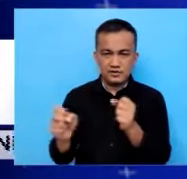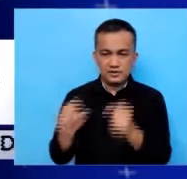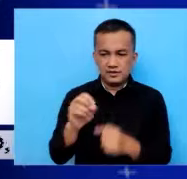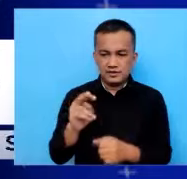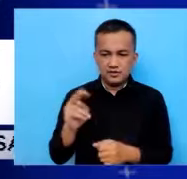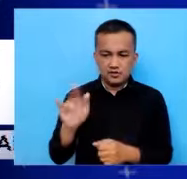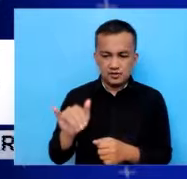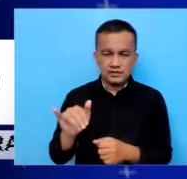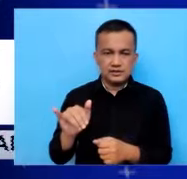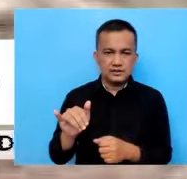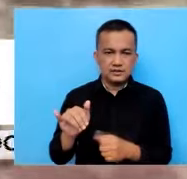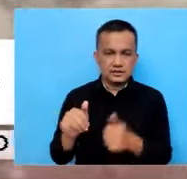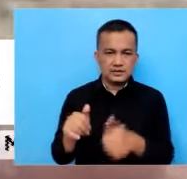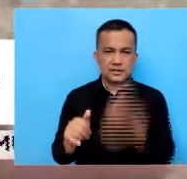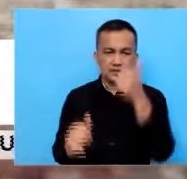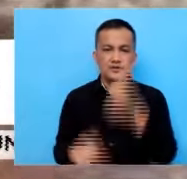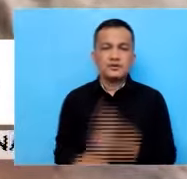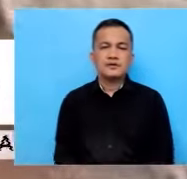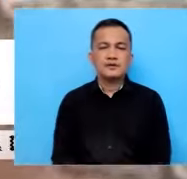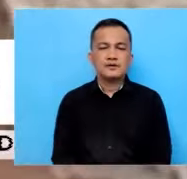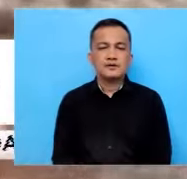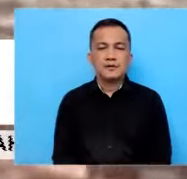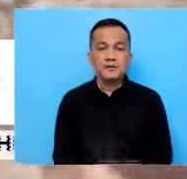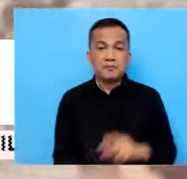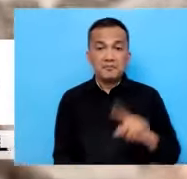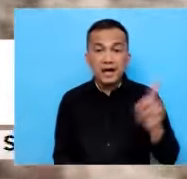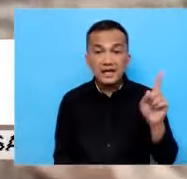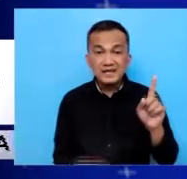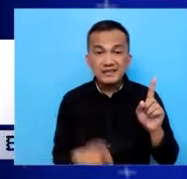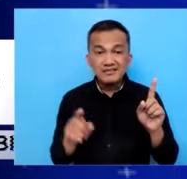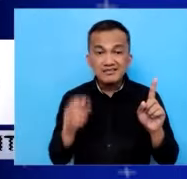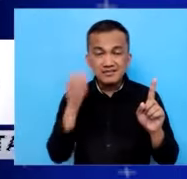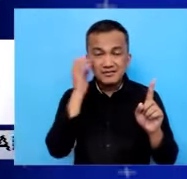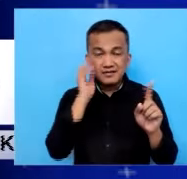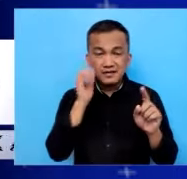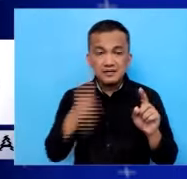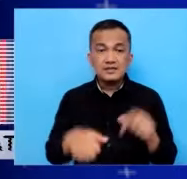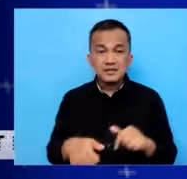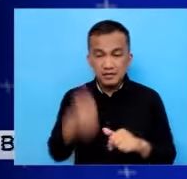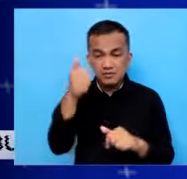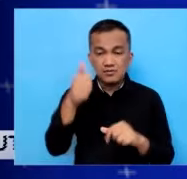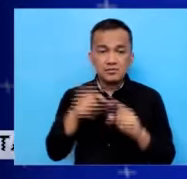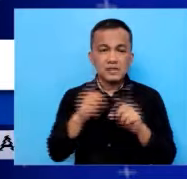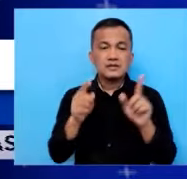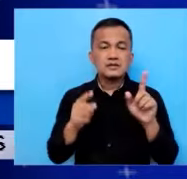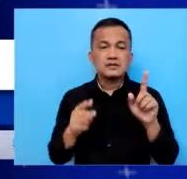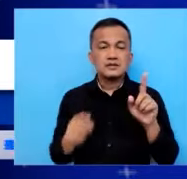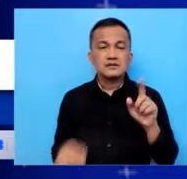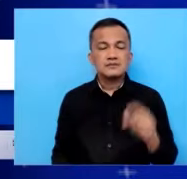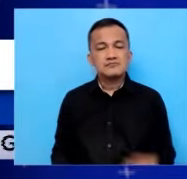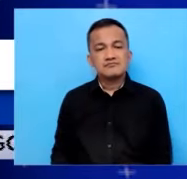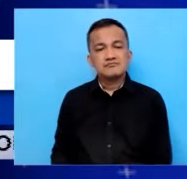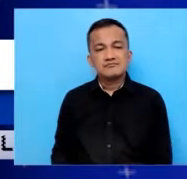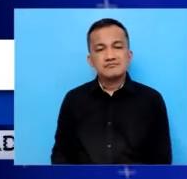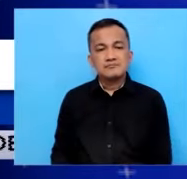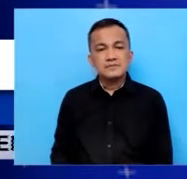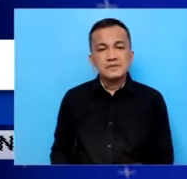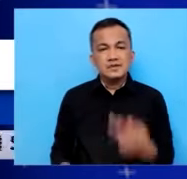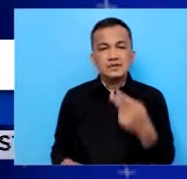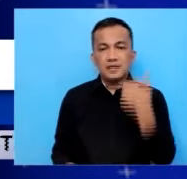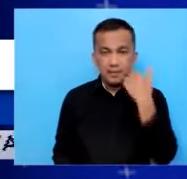at nanalo na naman. Yun nga lang. Nanalo po, kaso po namatay din po